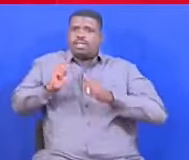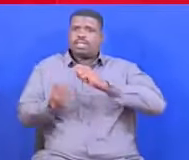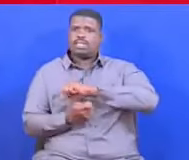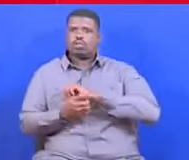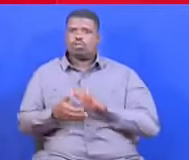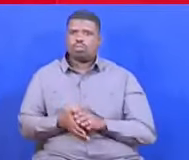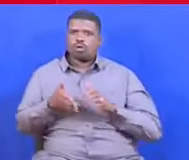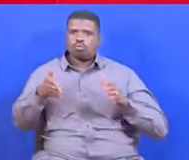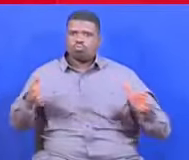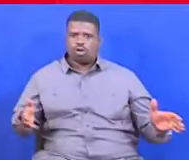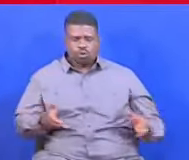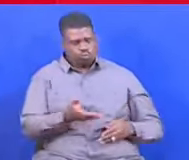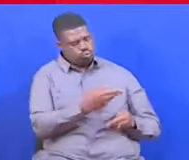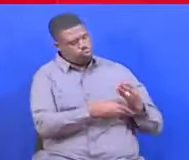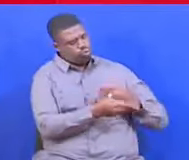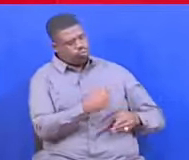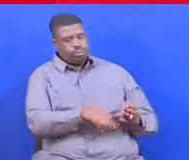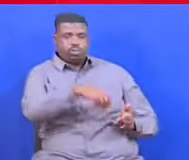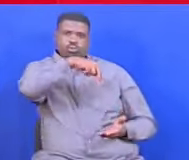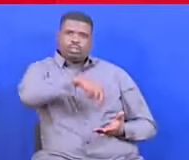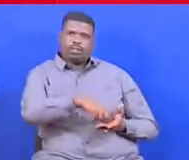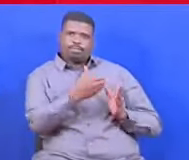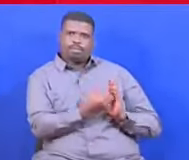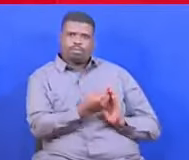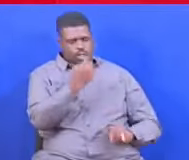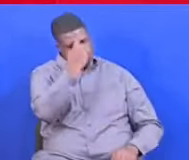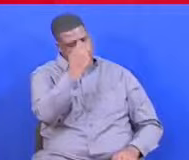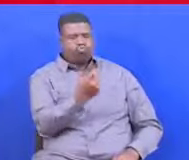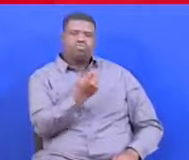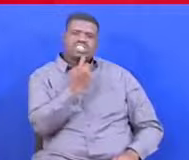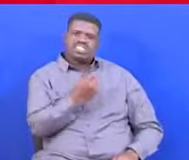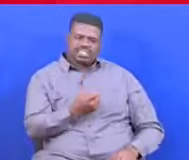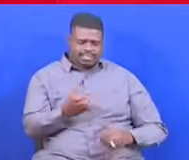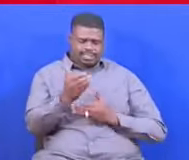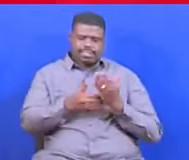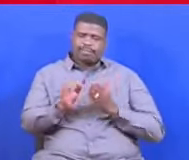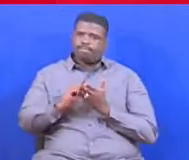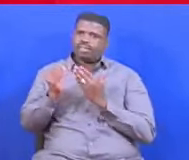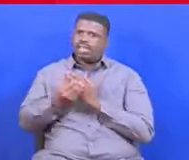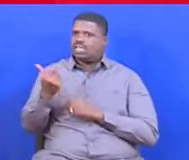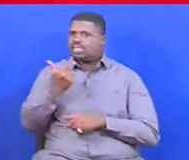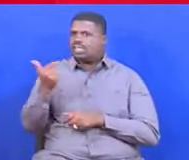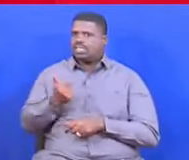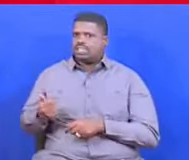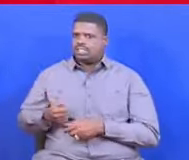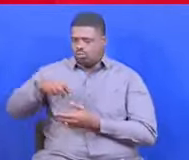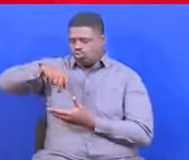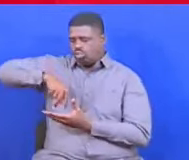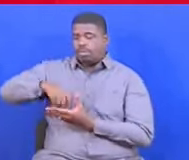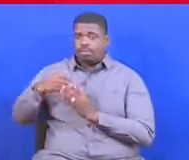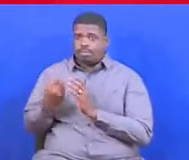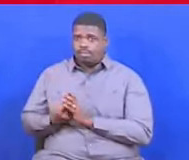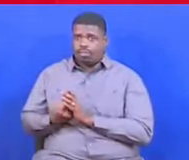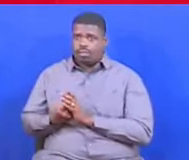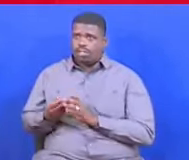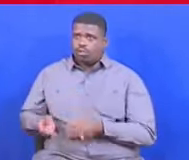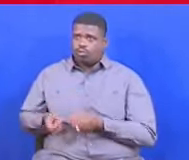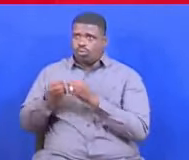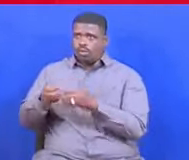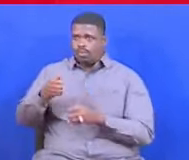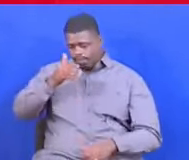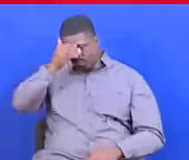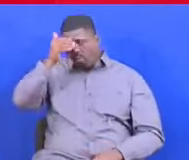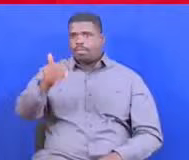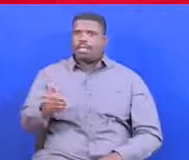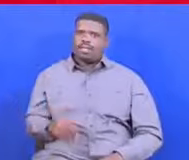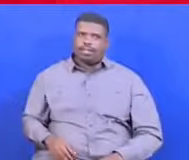ya kiuchumi, na tusimame kwa pamoja tujiulize ni maeneo gani ambayo Tanzania inabidi tusimame nayo, yale tuwape kipaumbele.